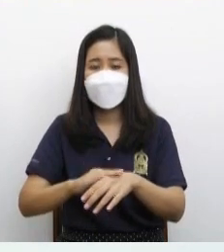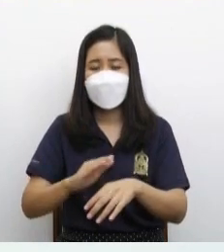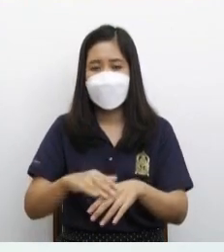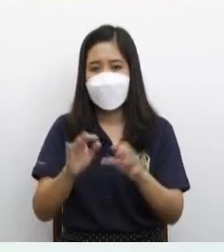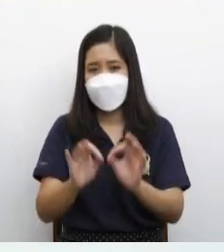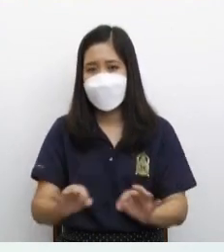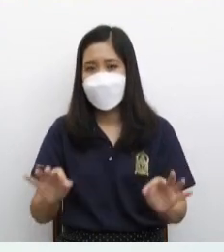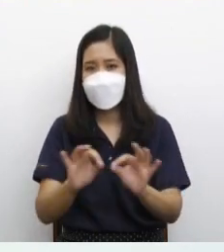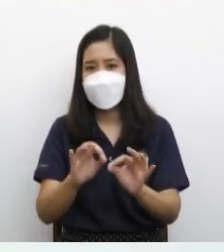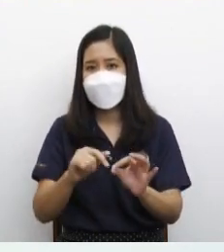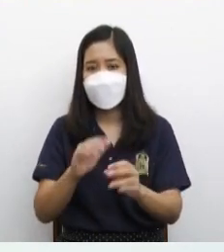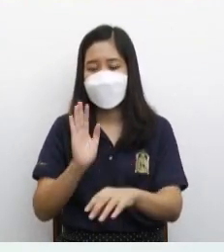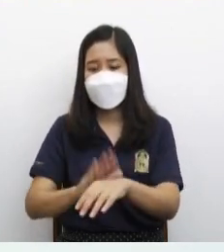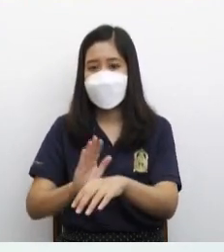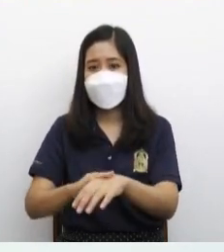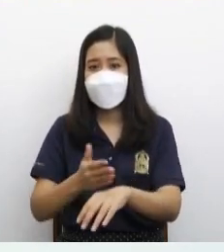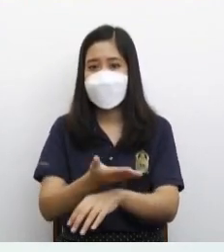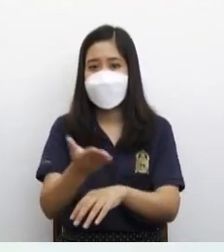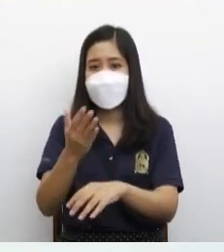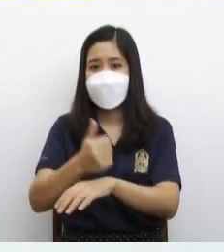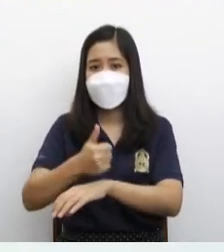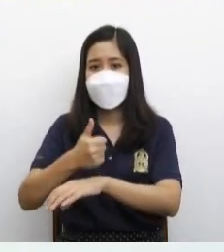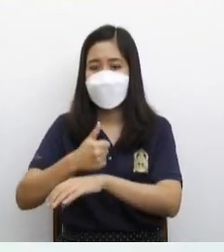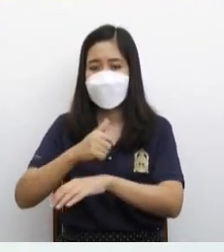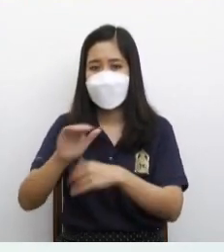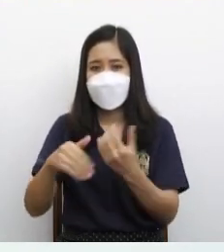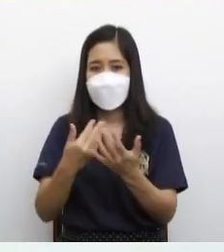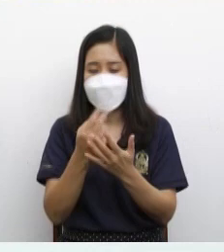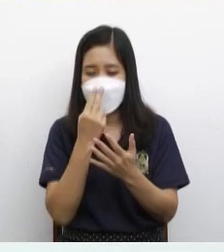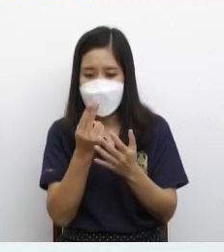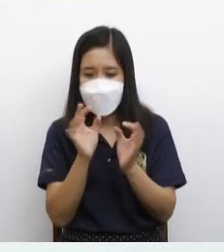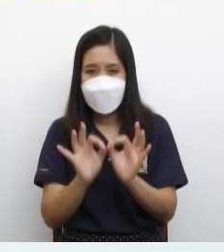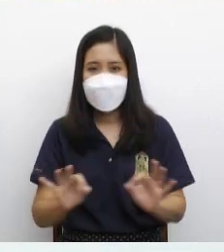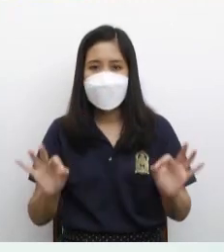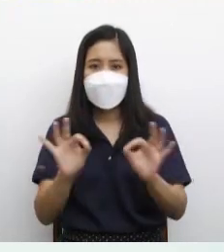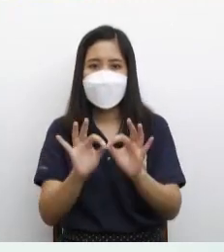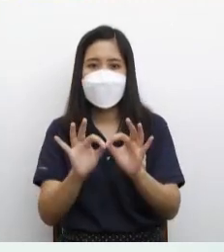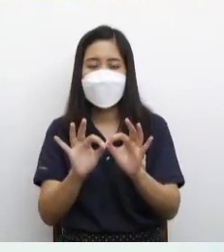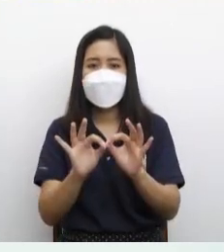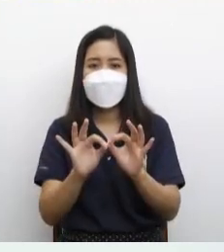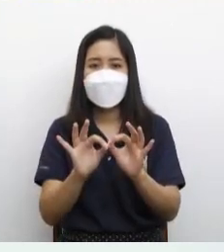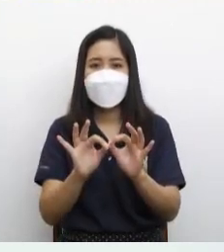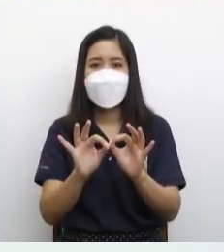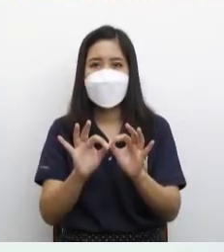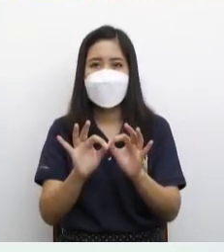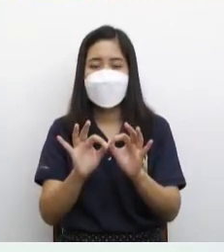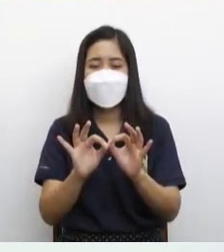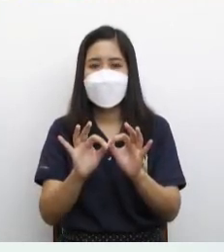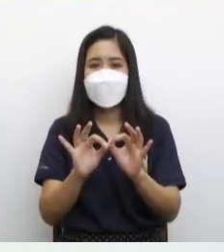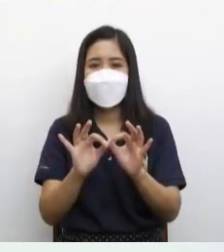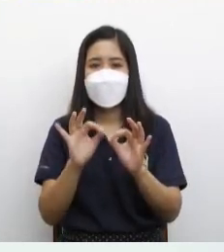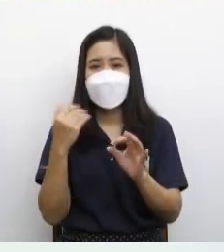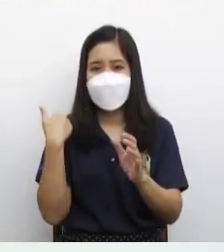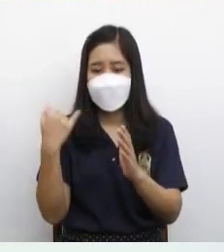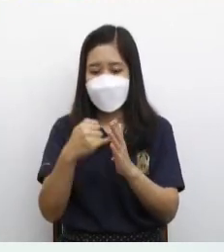มาฝากก็ยังท่านผู้บริหารทุกๆท่านนะครับได้ให้ความสำคัญและเป็นที่ได้ยินดีว่าก็มีมีแต่ละจังหวัด